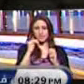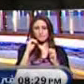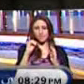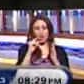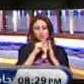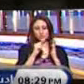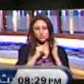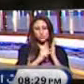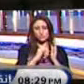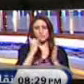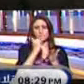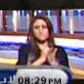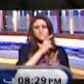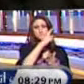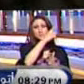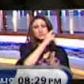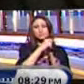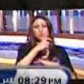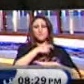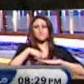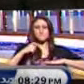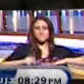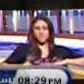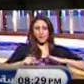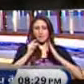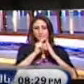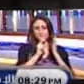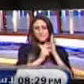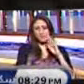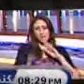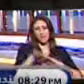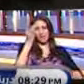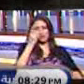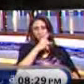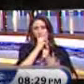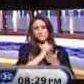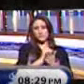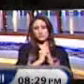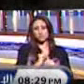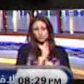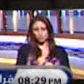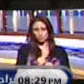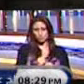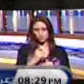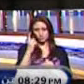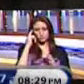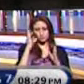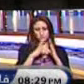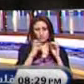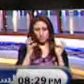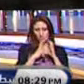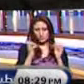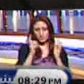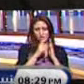ده من اختصاص المحكمة الدستورية العليا، أما القضاء الإداري والقضاء العادي بنقوم بتفسير القوانين